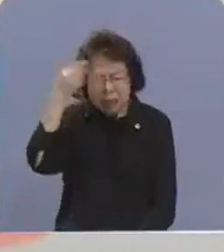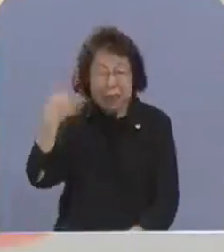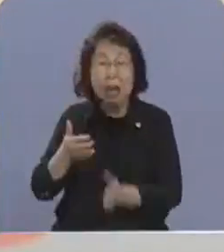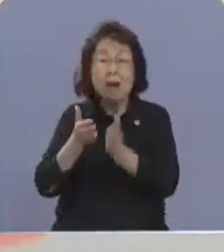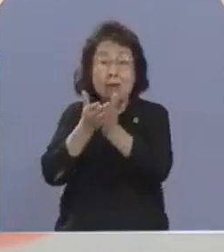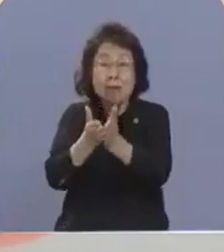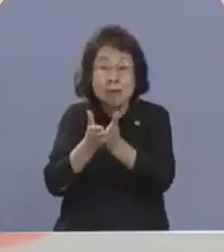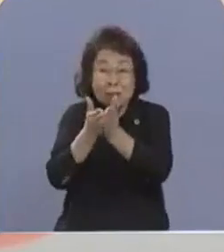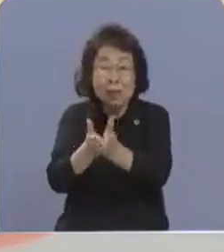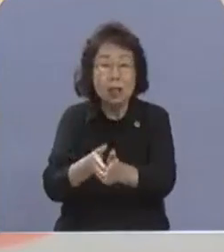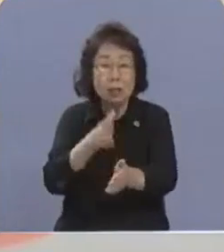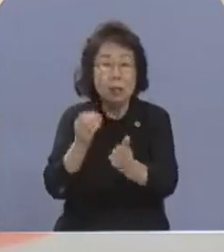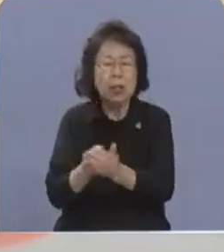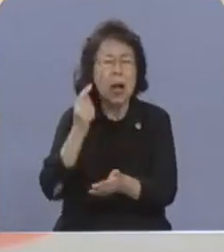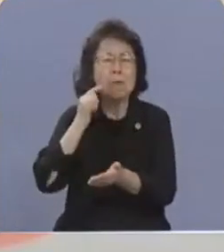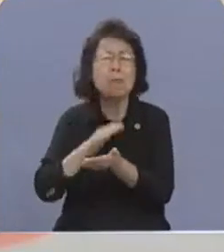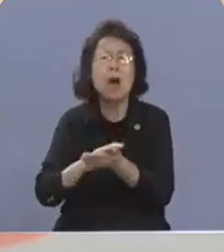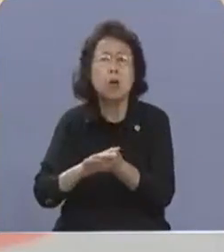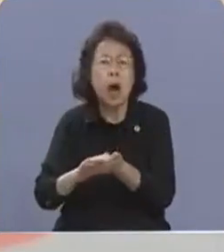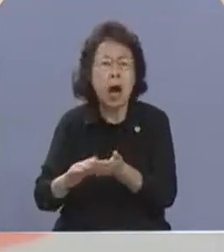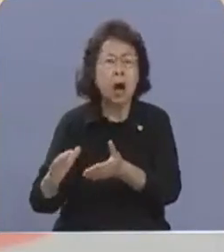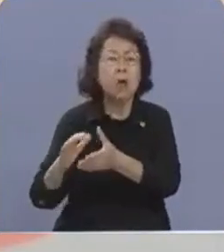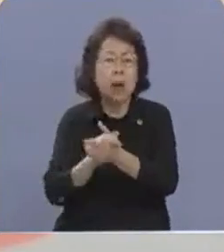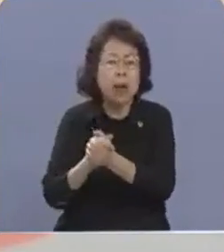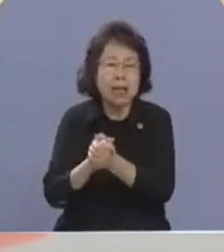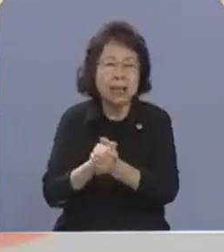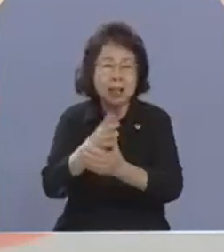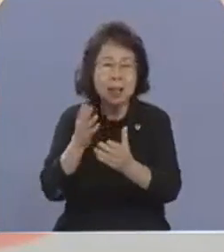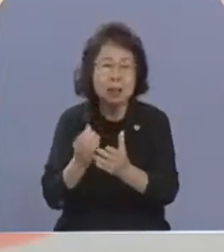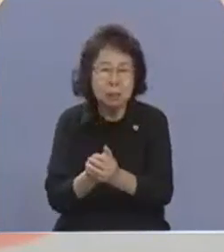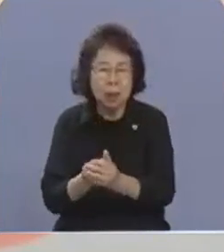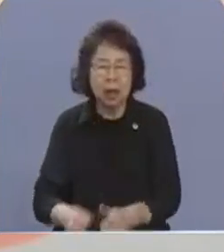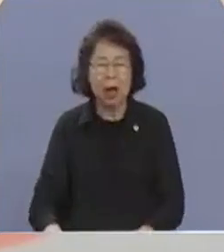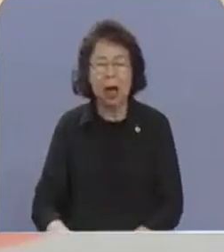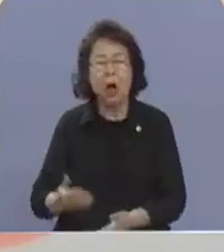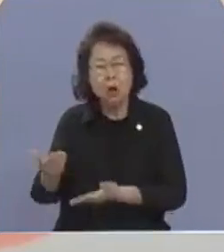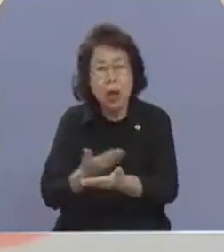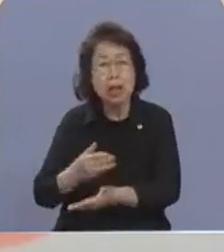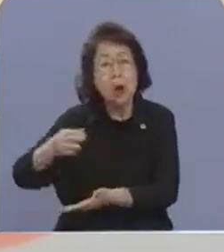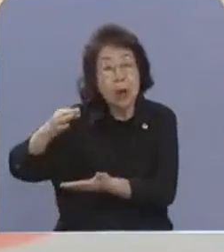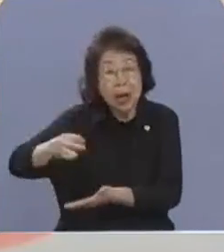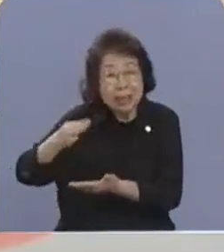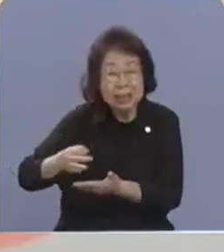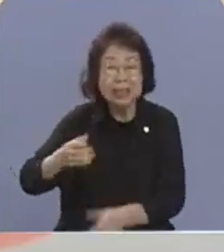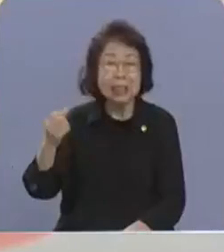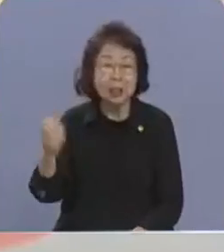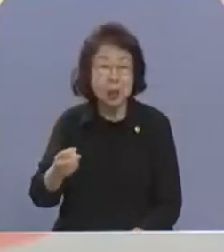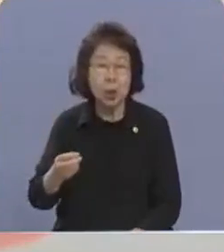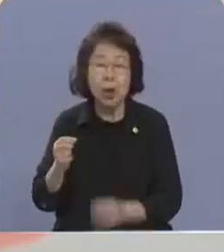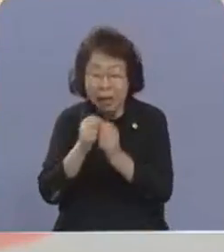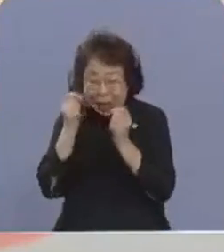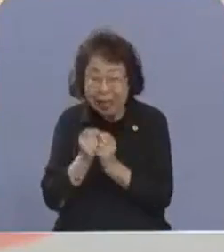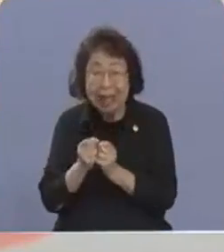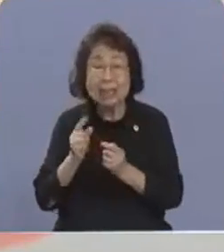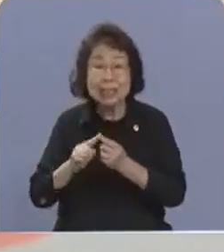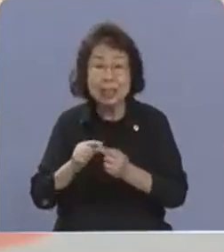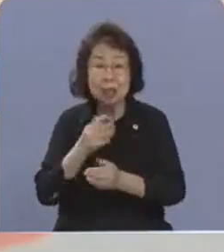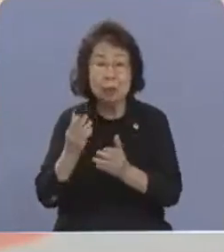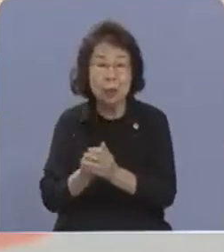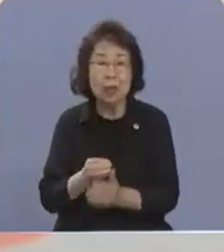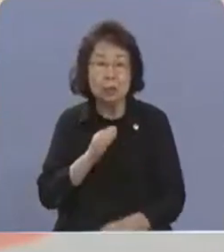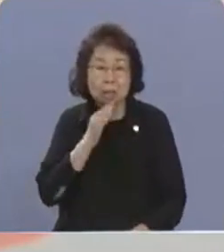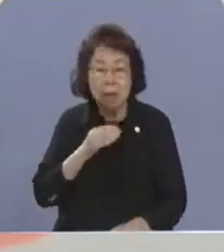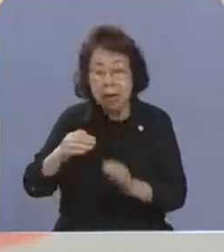조선통신사가 가졌던 어떤 평화와 연대에 대한 그런 외교적인 가치뿐만이 아니라 저희 민간에서는